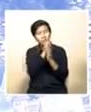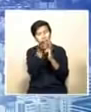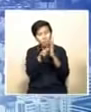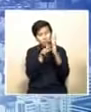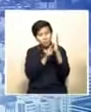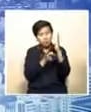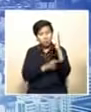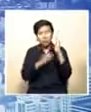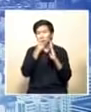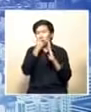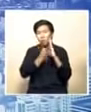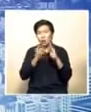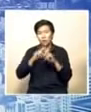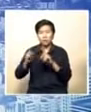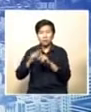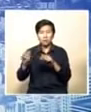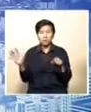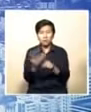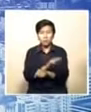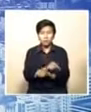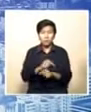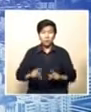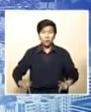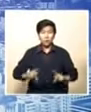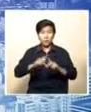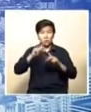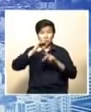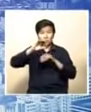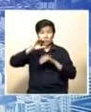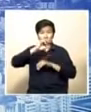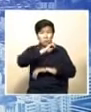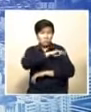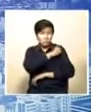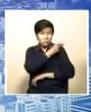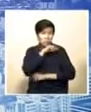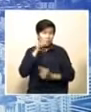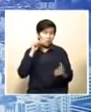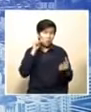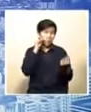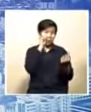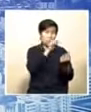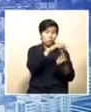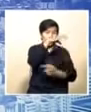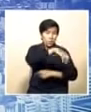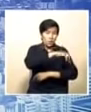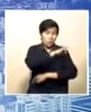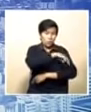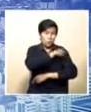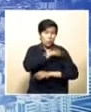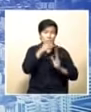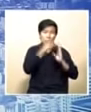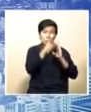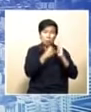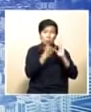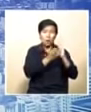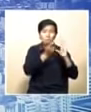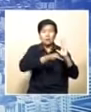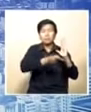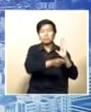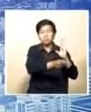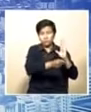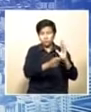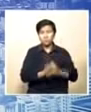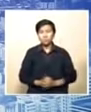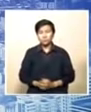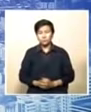รษณีย์ไทยในจังหวัดอำเภอตำบลแยกขนส่งต่อไปทั้งหมดนี้จะเห็นว่ายังไม่ได้ถึง